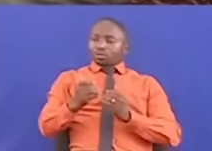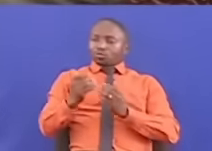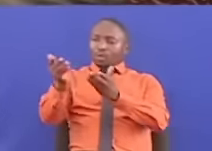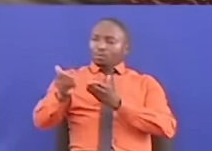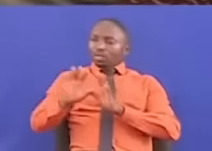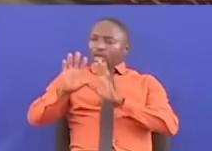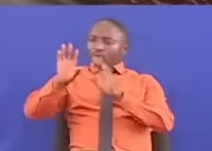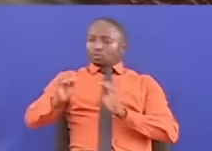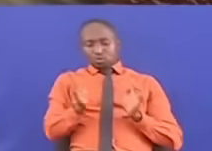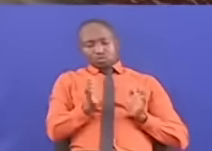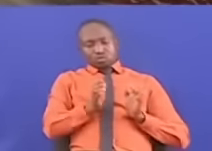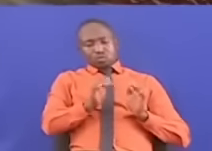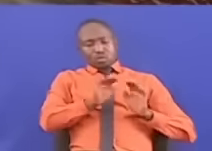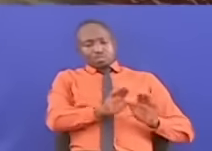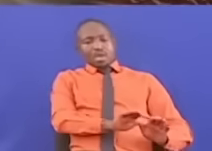miaka